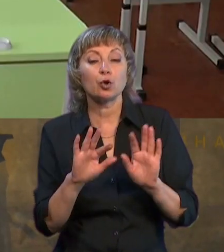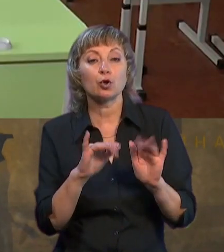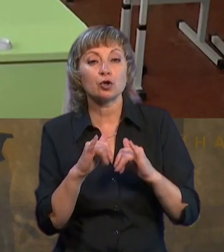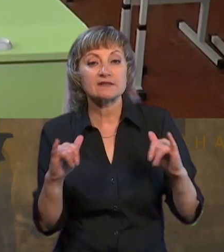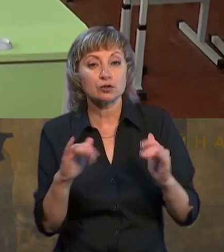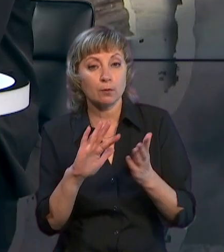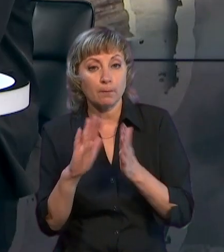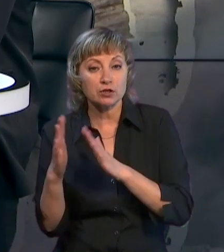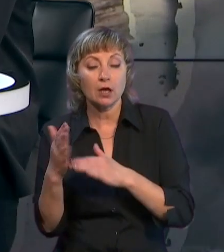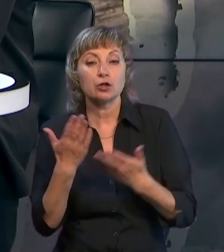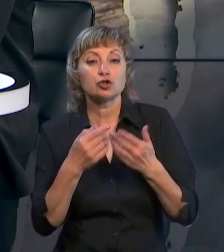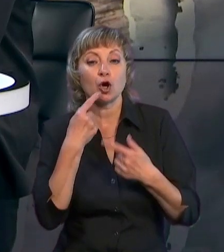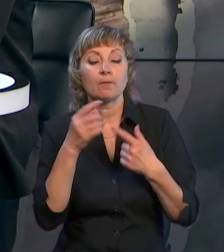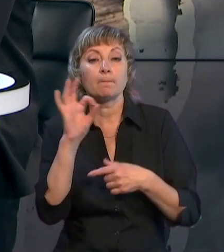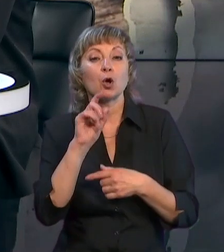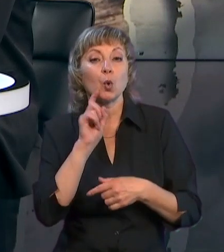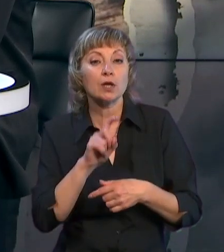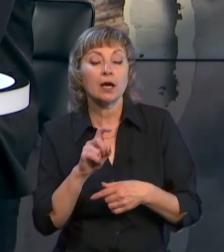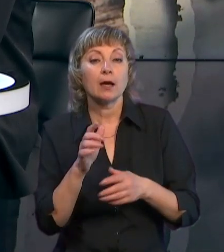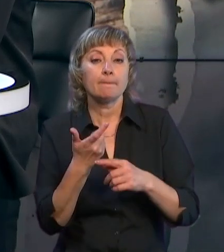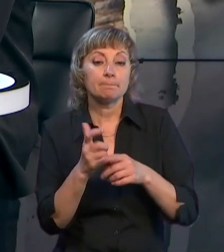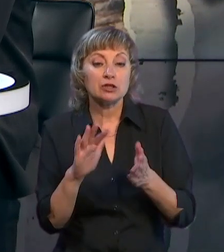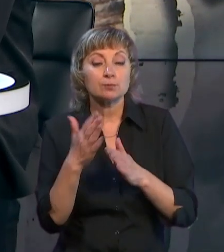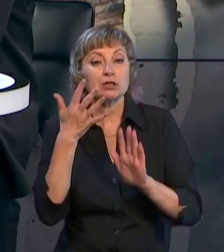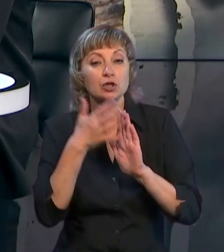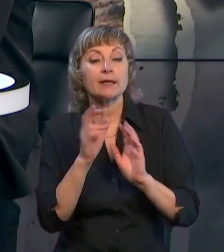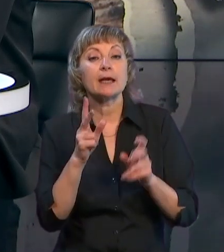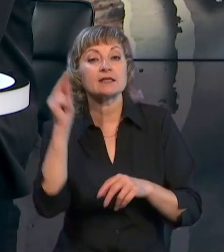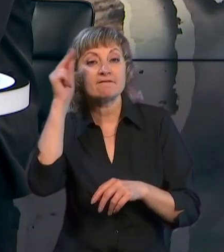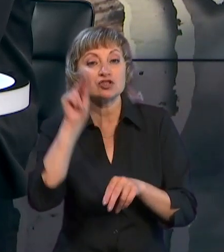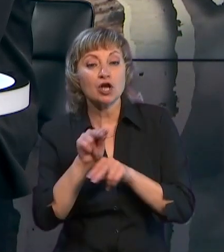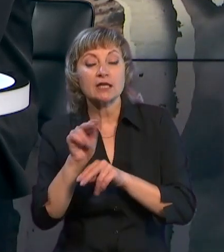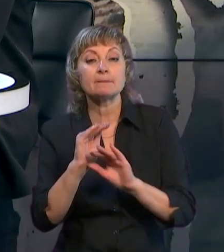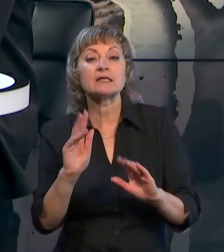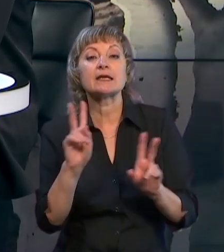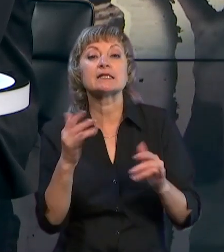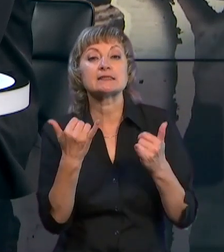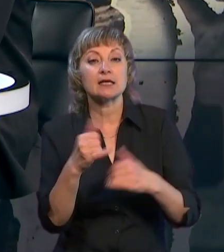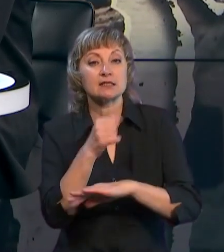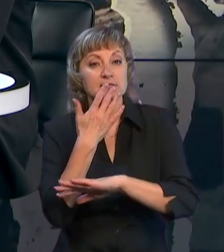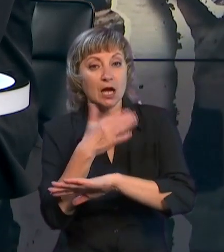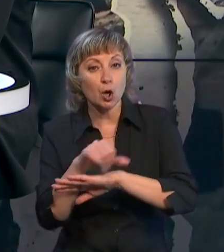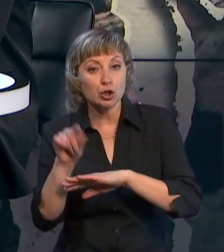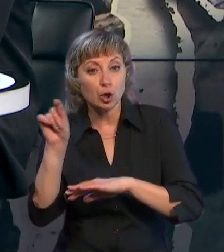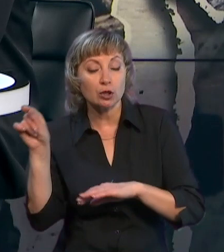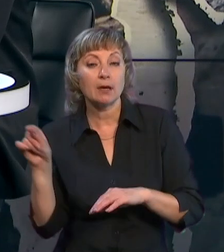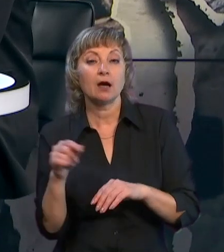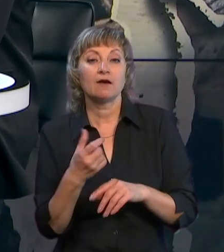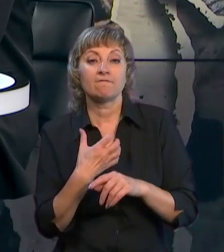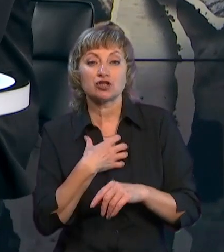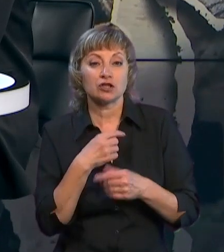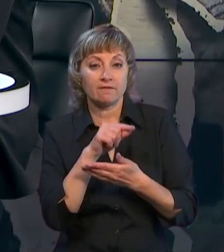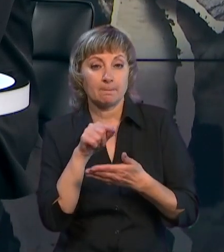Якщо говоримо тут про Україну, вже більш-менш зрозуміло, а як із навчанням дітей, які зараз за кордоном? Це також дуже важливе